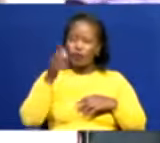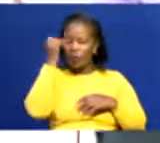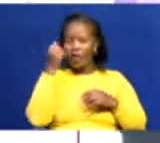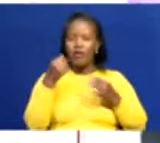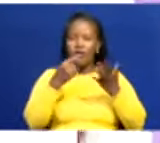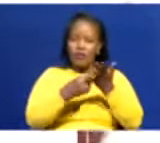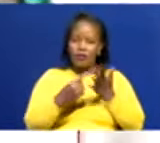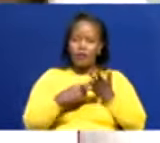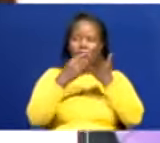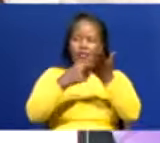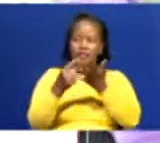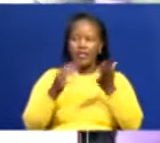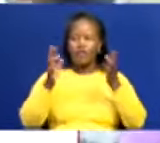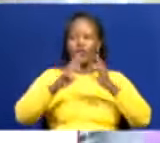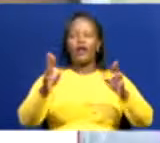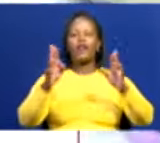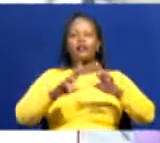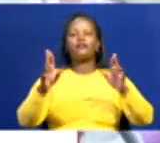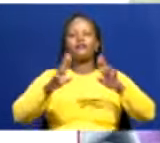discussing.